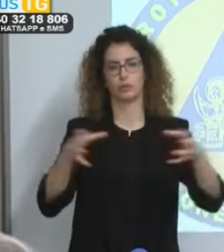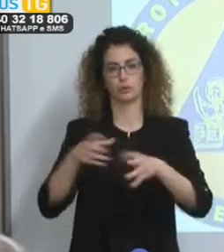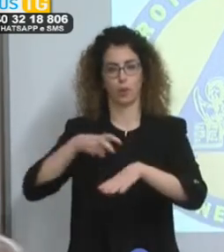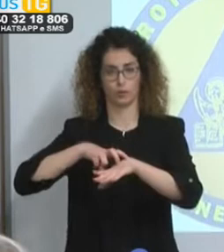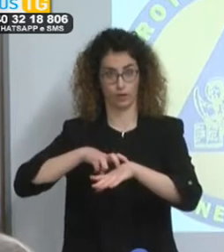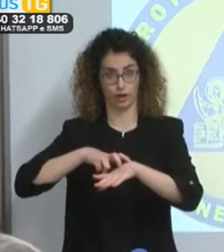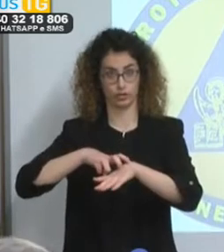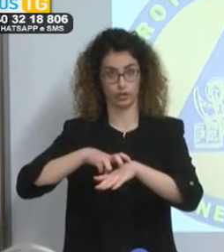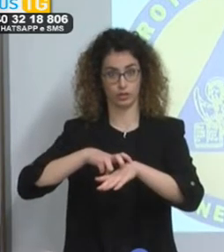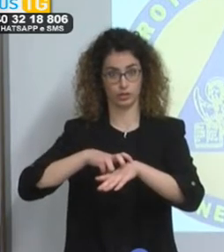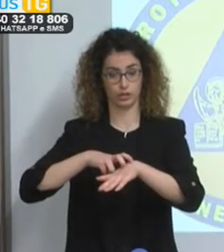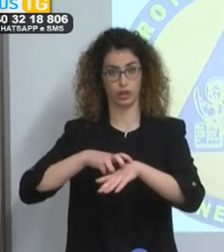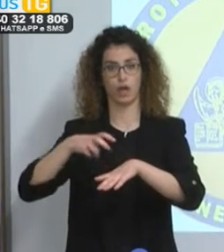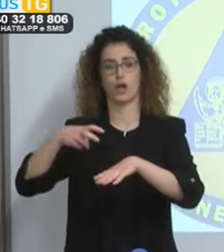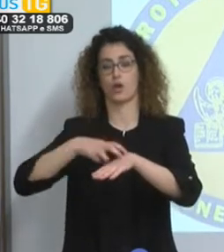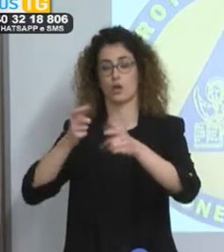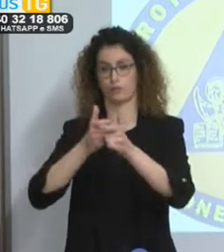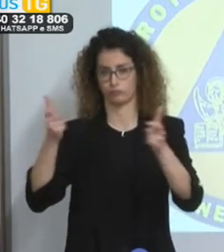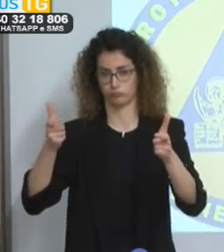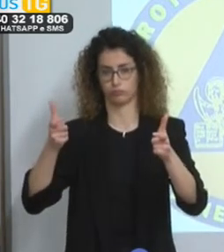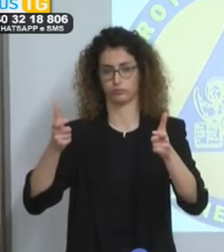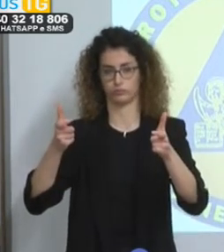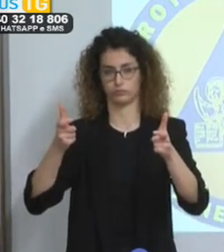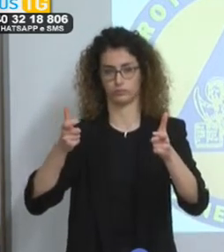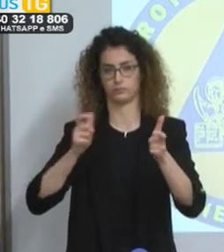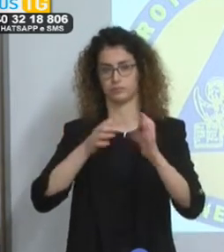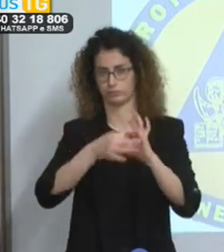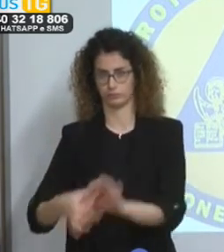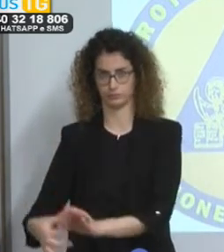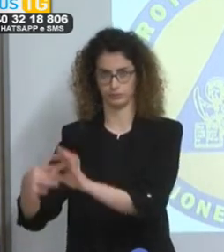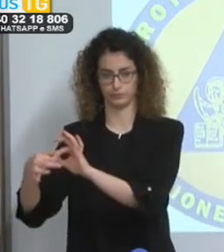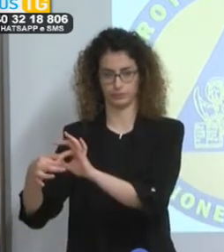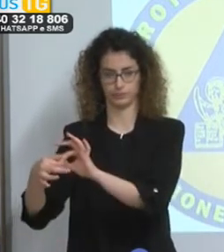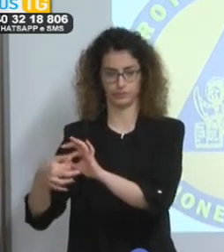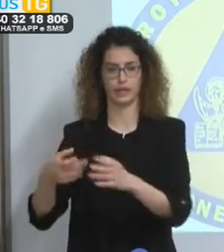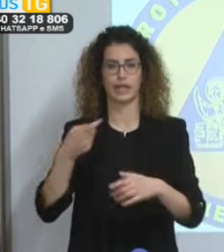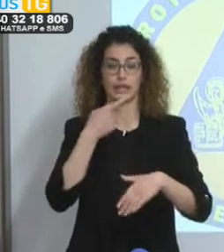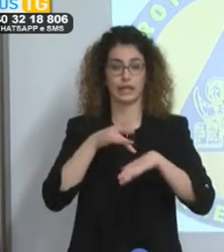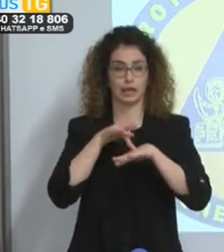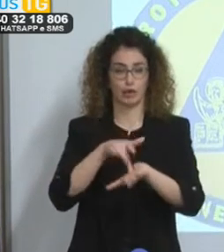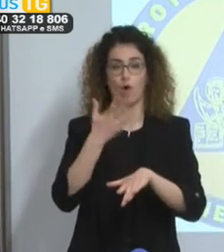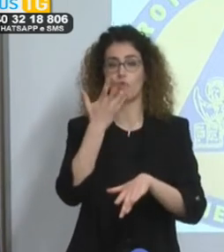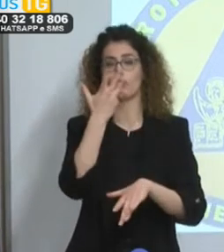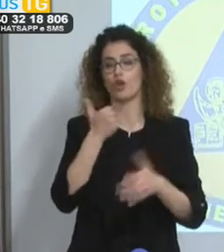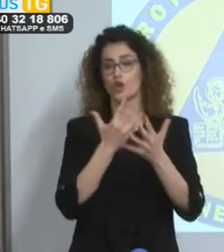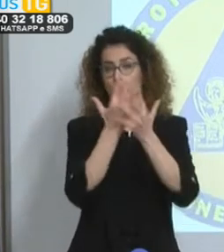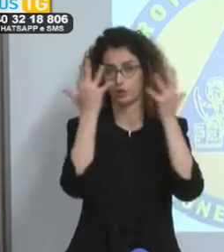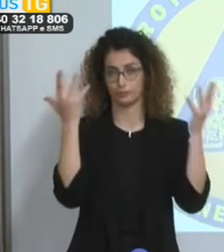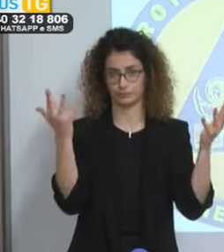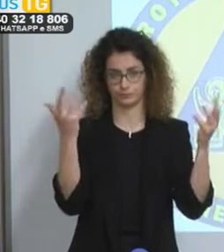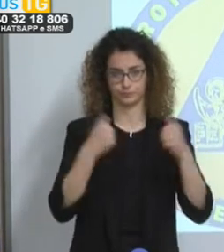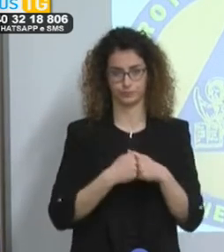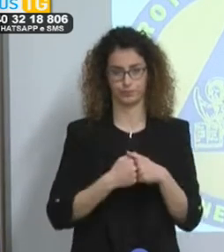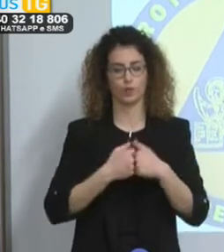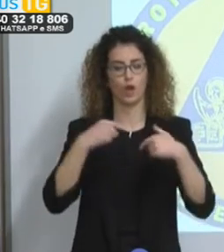con i fragili e i vulnerabili e tutto quello che ne consegue. Per gli accompagnatori, voglio essere chiaro,